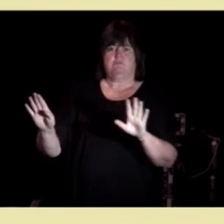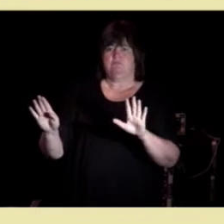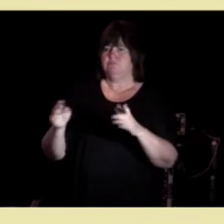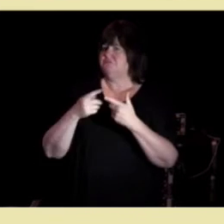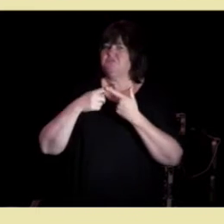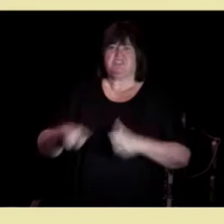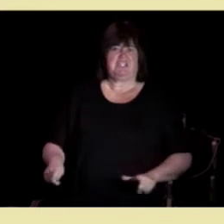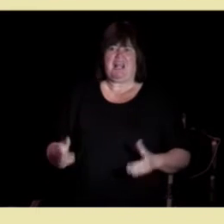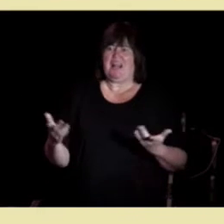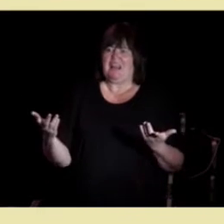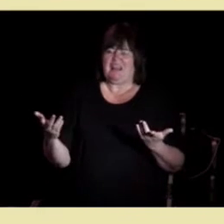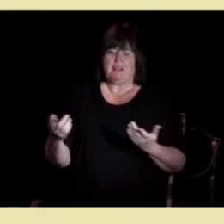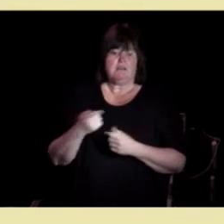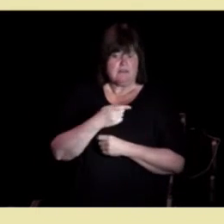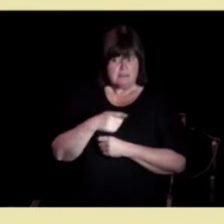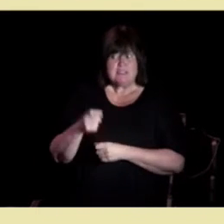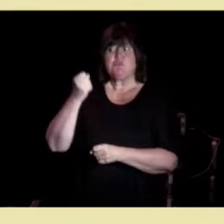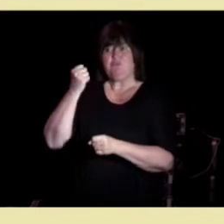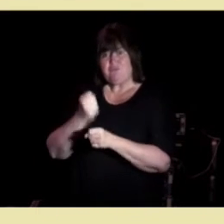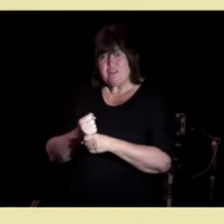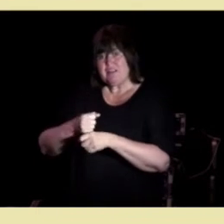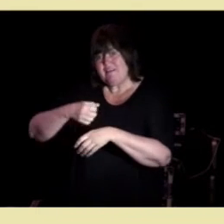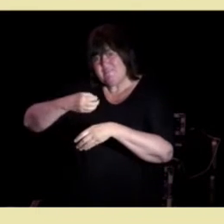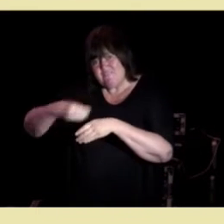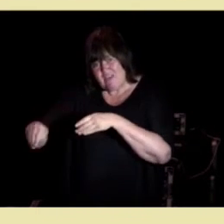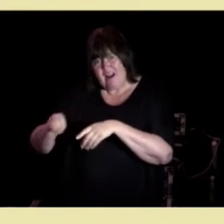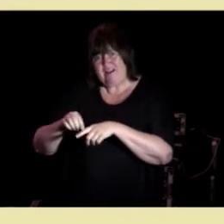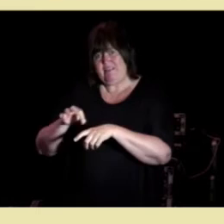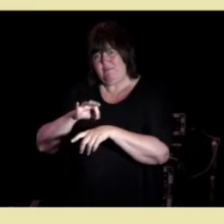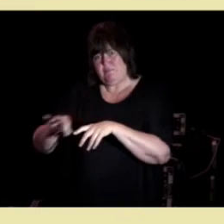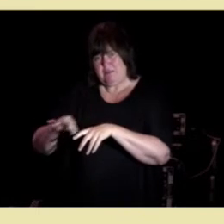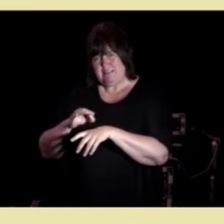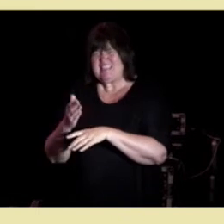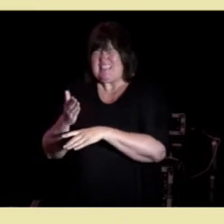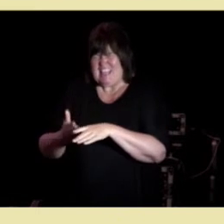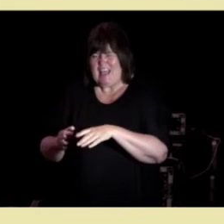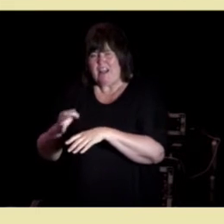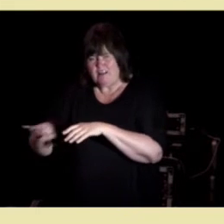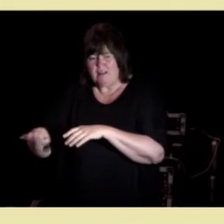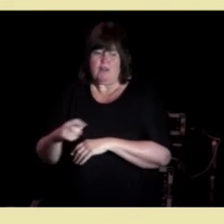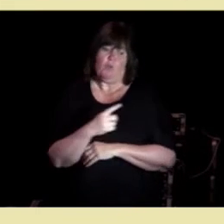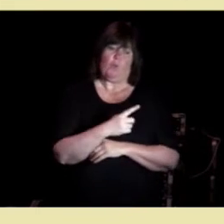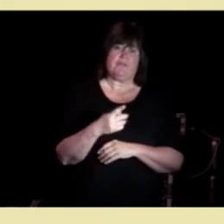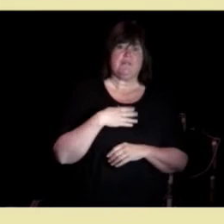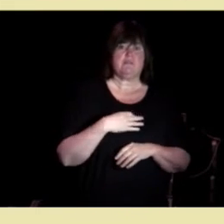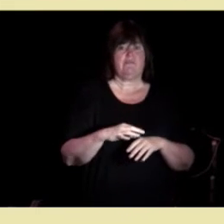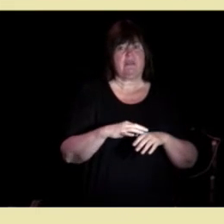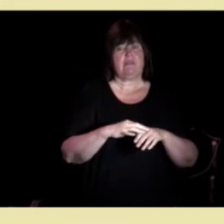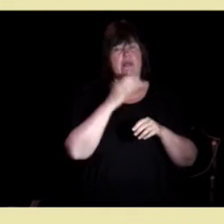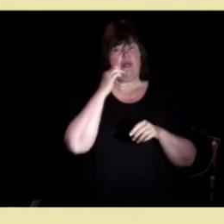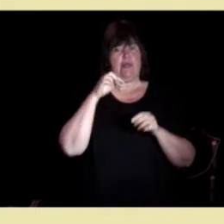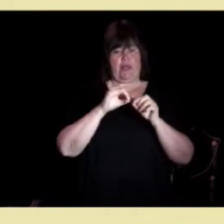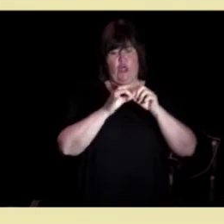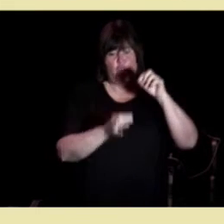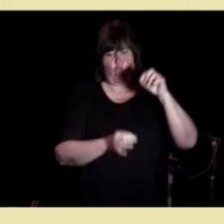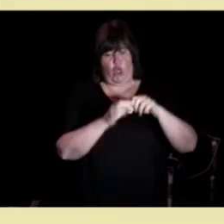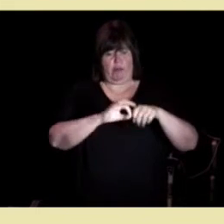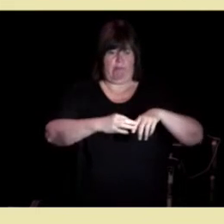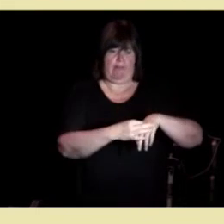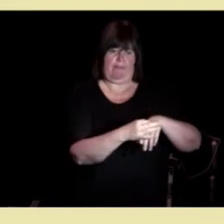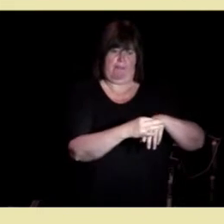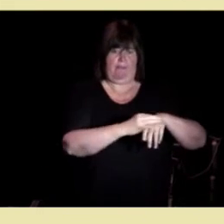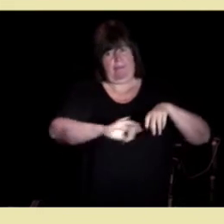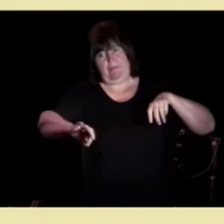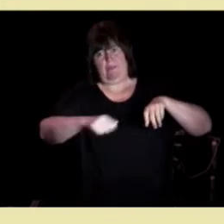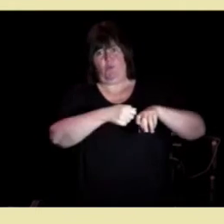de som fikk fjernet deler av en slitt menisk, og de som bare fikk et rør stukket inn og ut av kneet uten